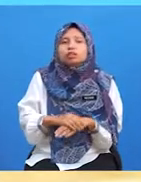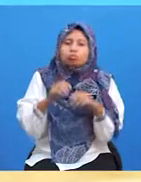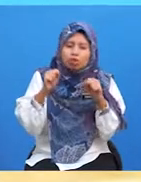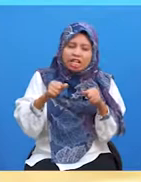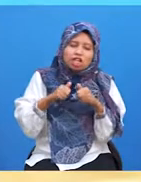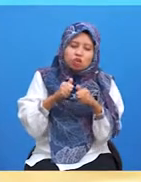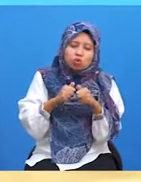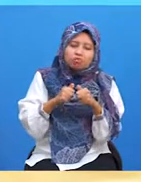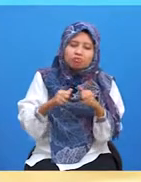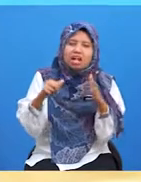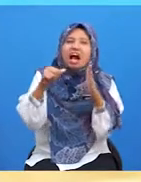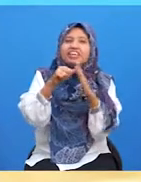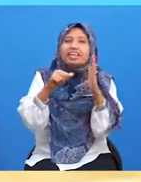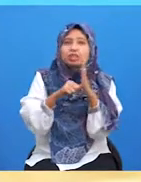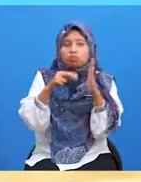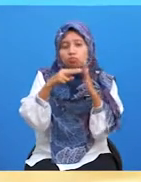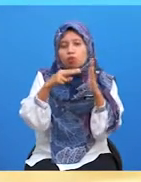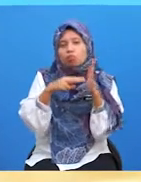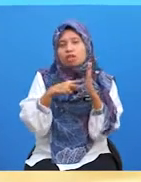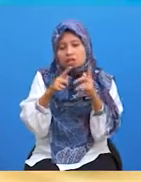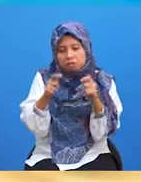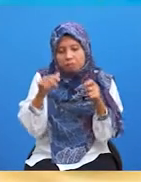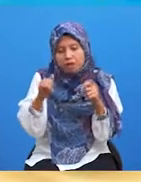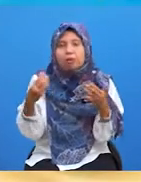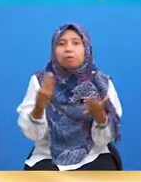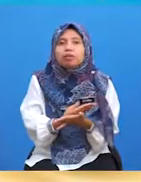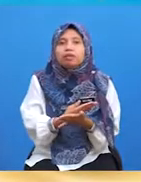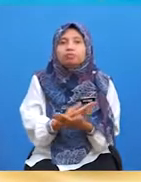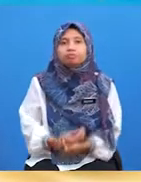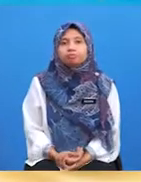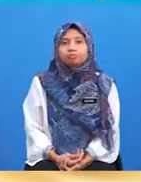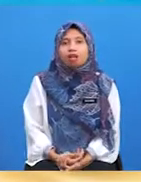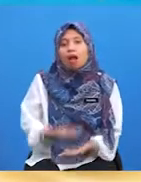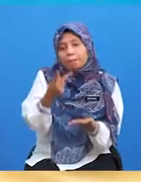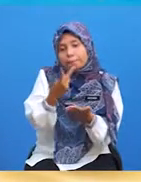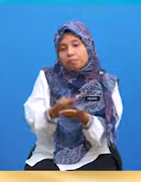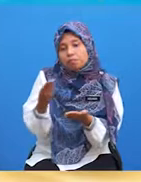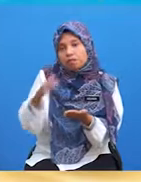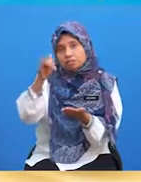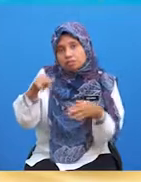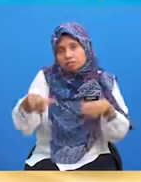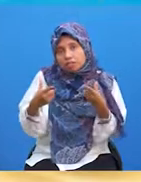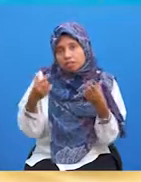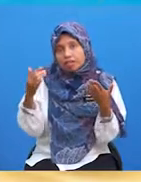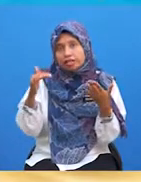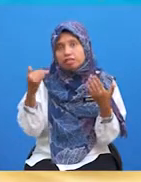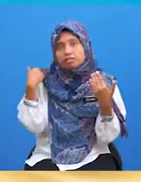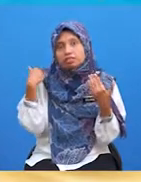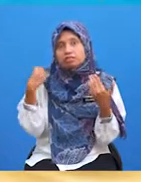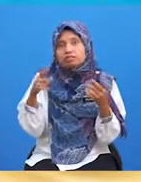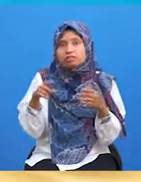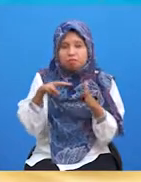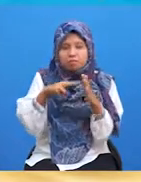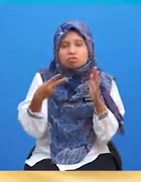undang-undang di sesuatu tempat yang baru. Peribahasa lain yang mempunyai maksud yang